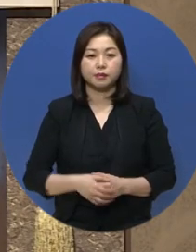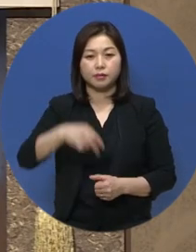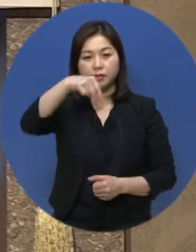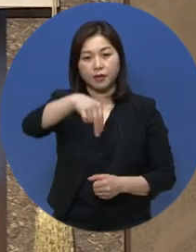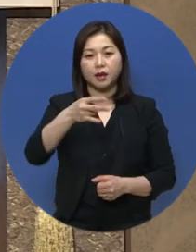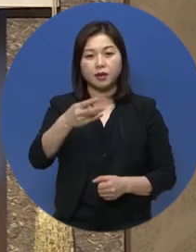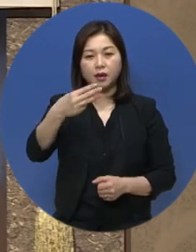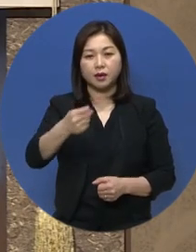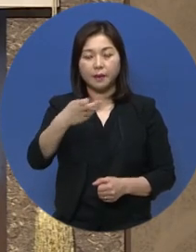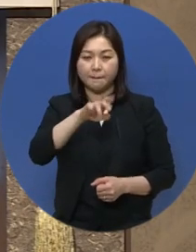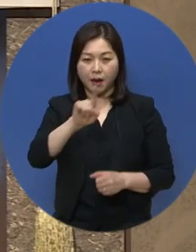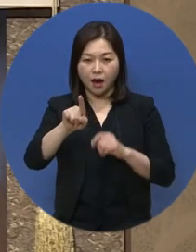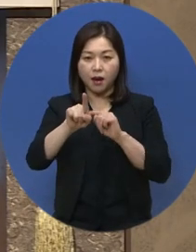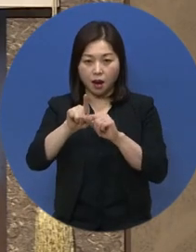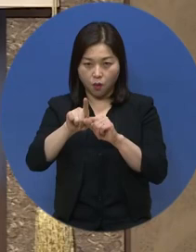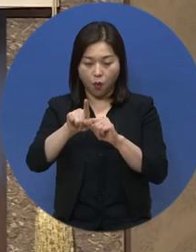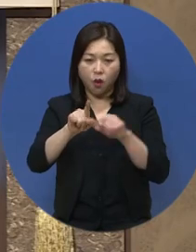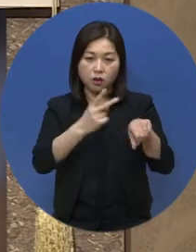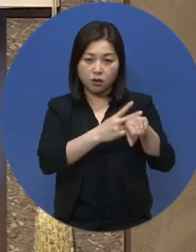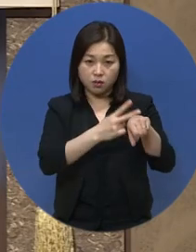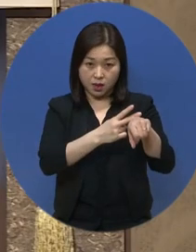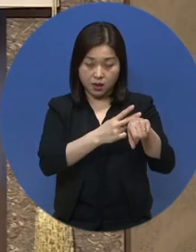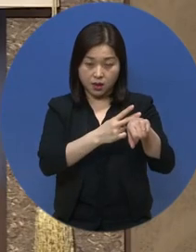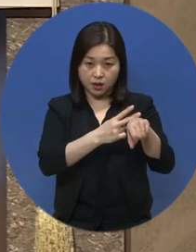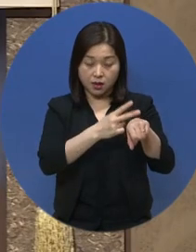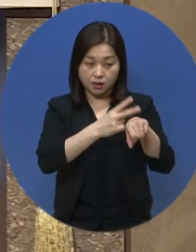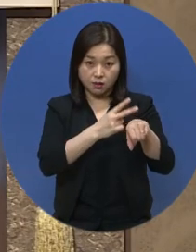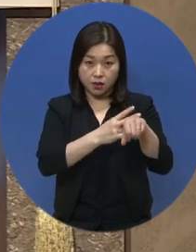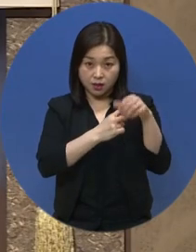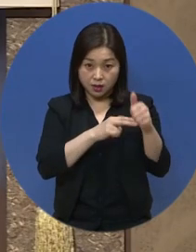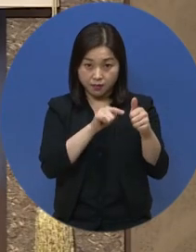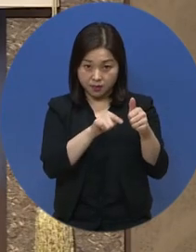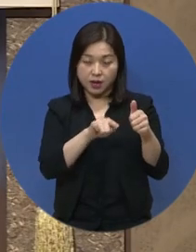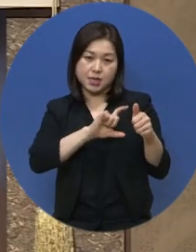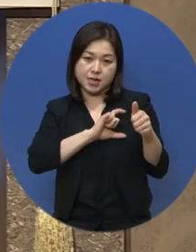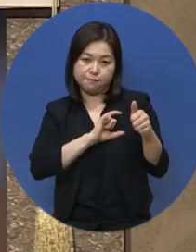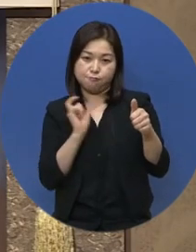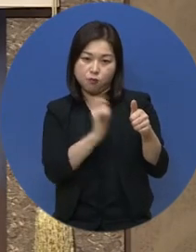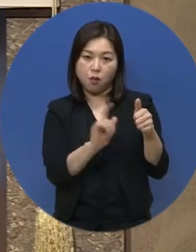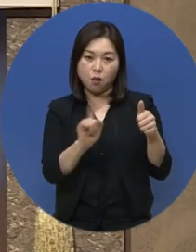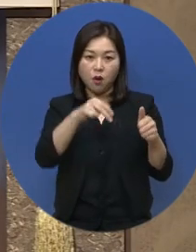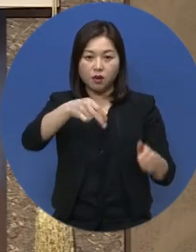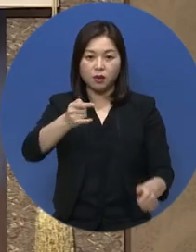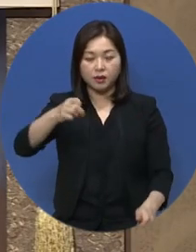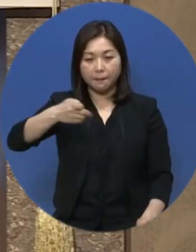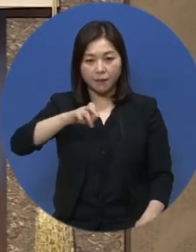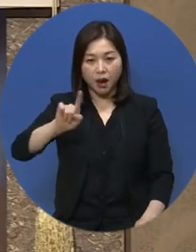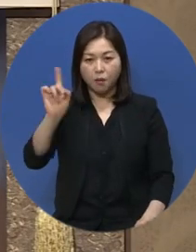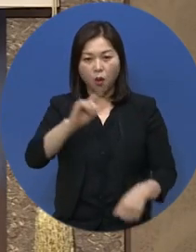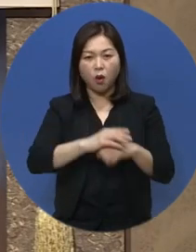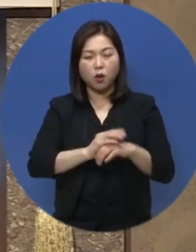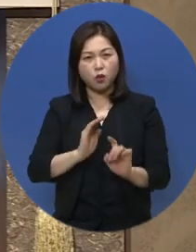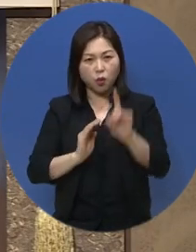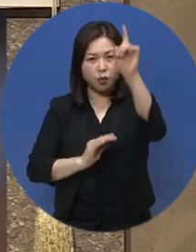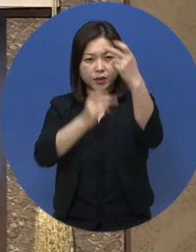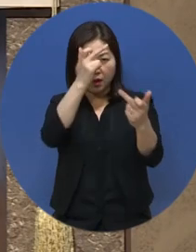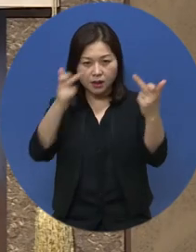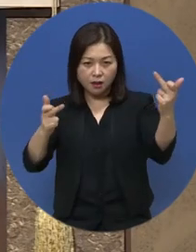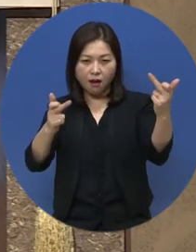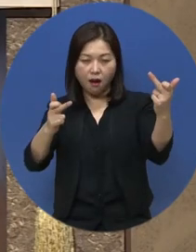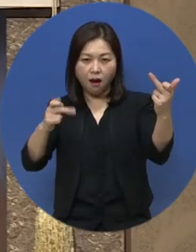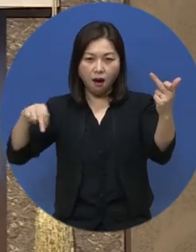강사들을 셀파라고 명명을 했어요. 셀파. 높은 산을 오르려면 네. 셀파의 도움이 필요하잖아요. 그래서 셀파라는 강사를 명칭을